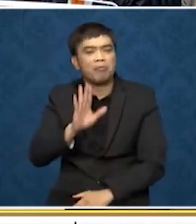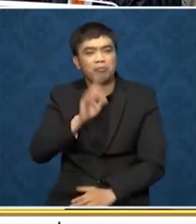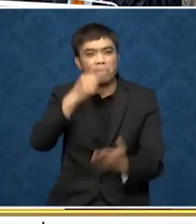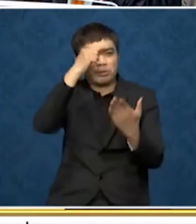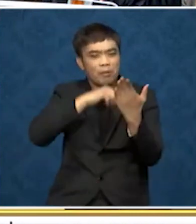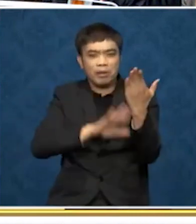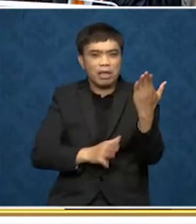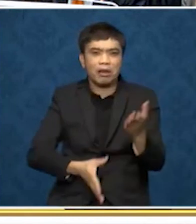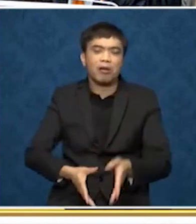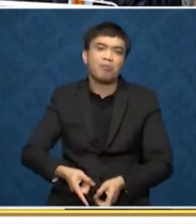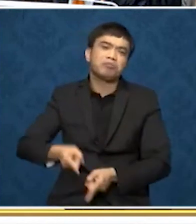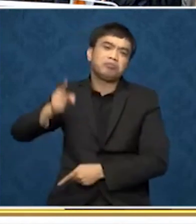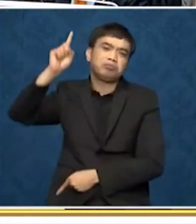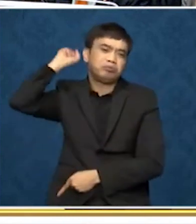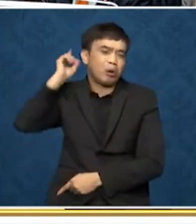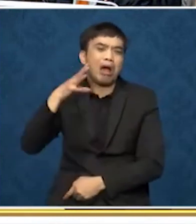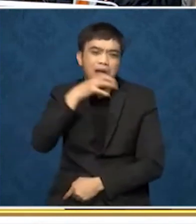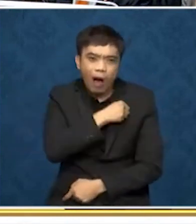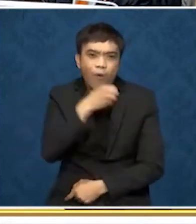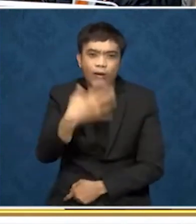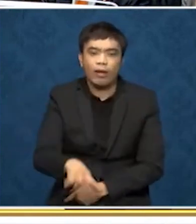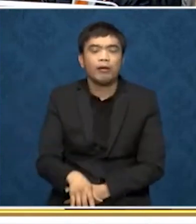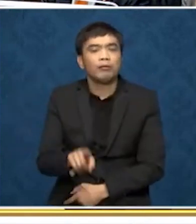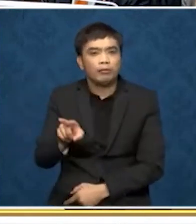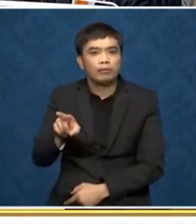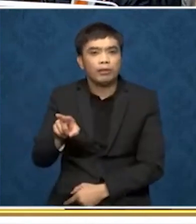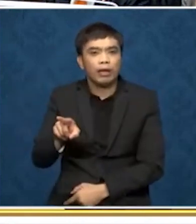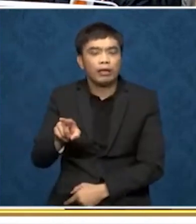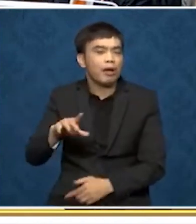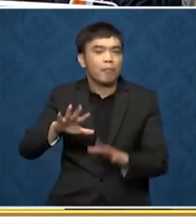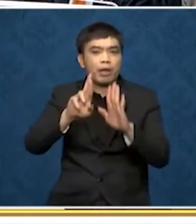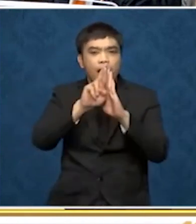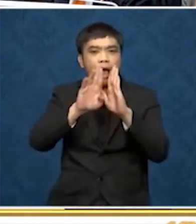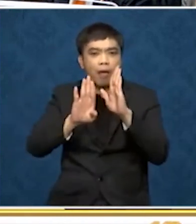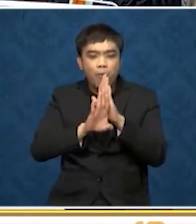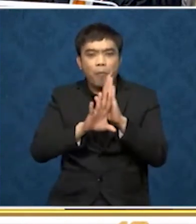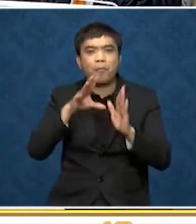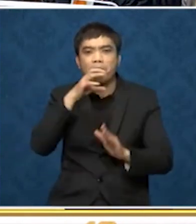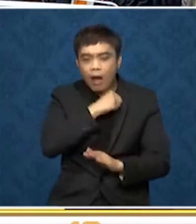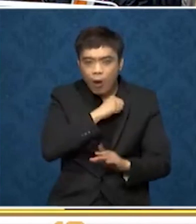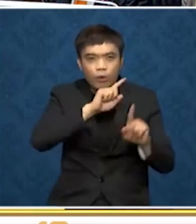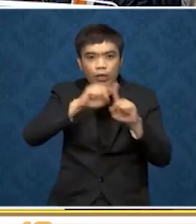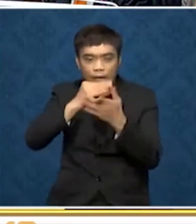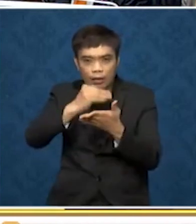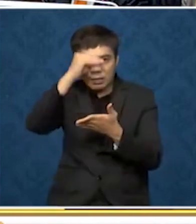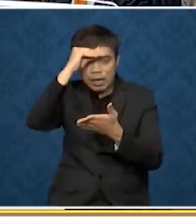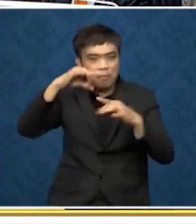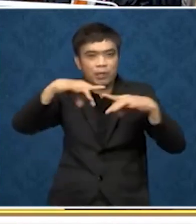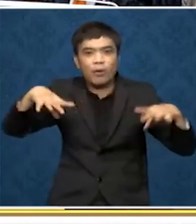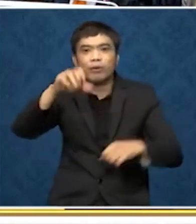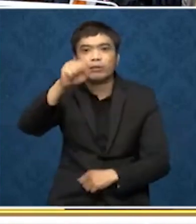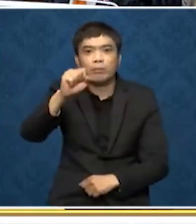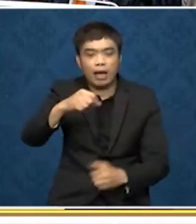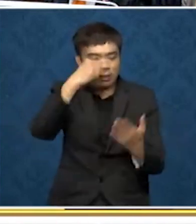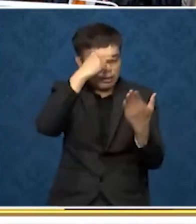มันดักดานจริงๆหรือเปล่าประเทศนี้มันมีระบบการศึกษาที่มันไม่ตอบสนองกับพวกเขาหรือเปล่า